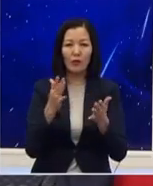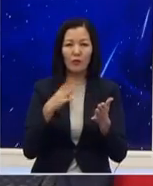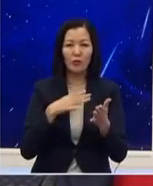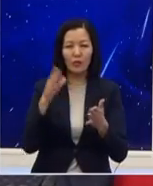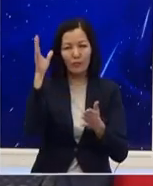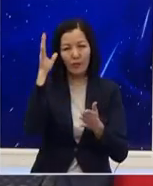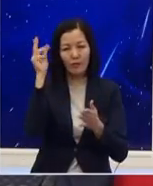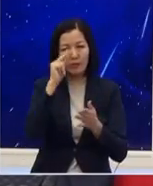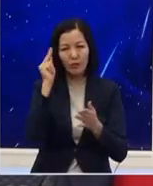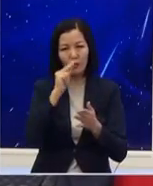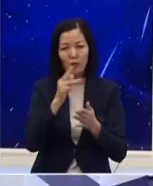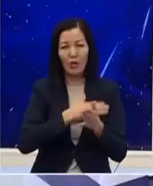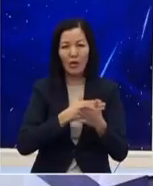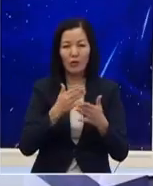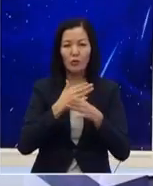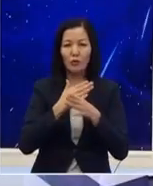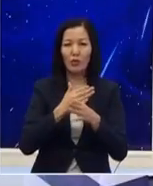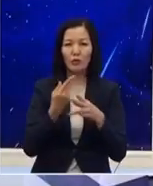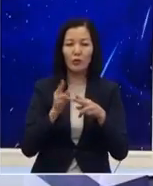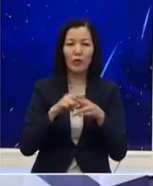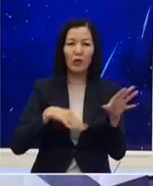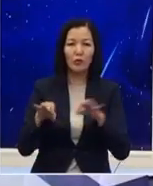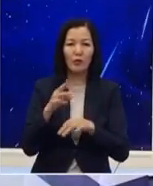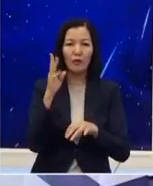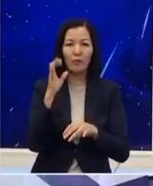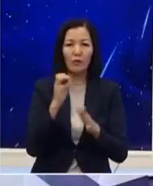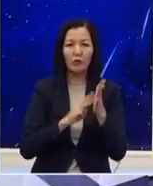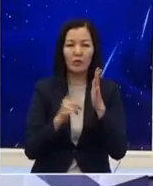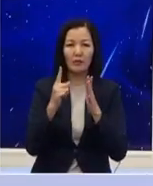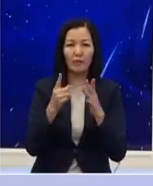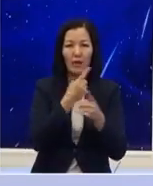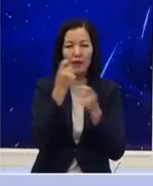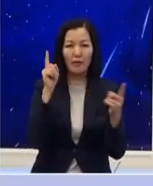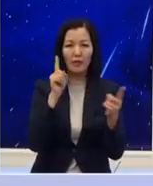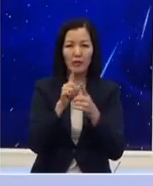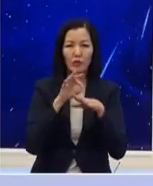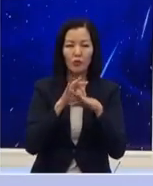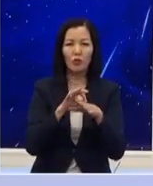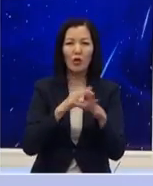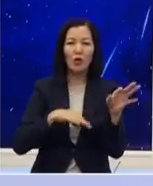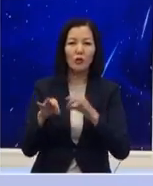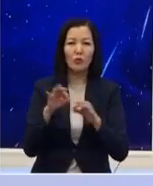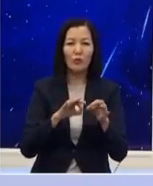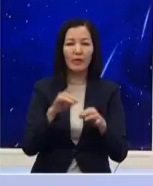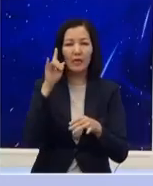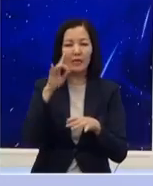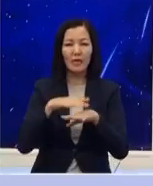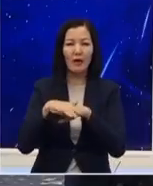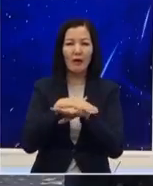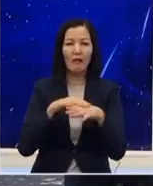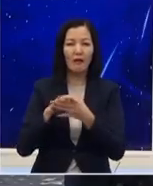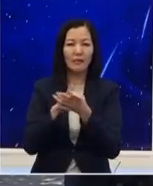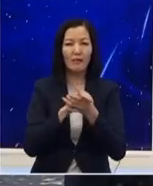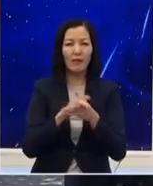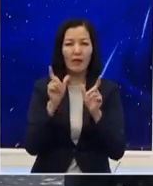білімдерін шыңдауға күш салды. Сондай-ақ жоба аясында 581 адам ақпараттық кездесуден өткен. Жоба барысында Қазақстан халқы